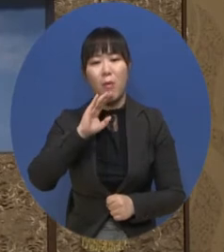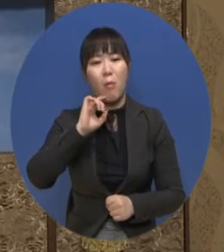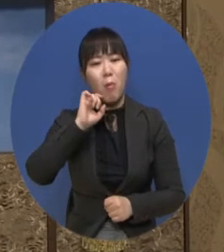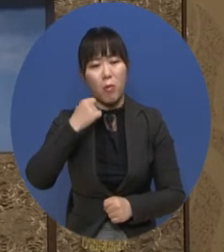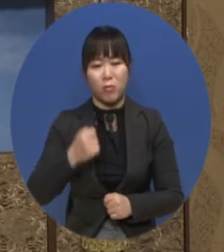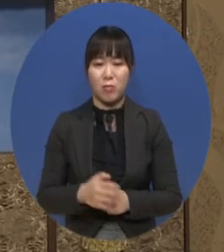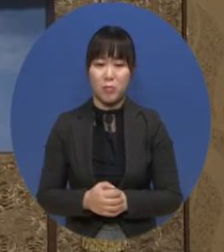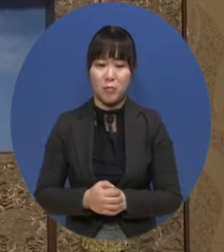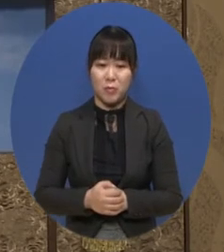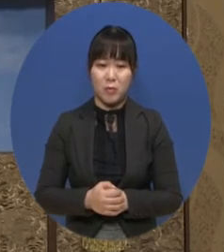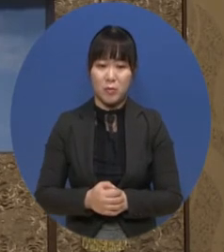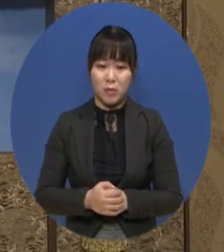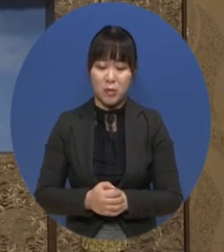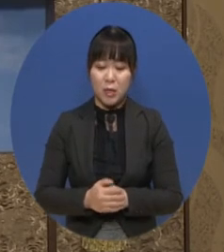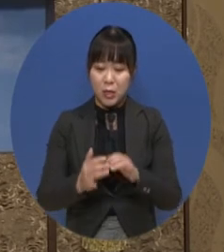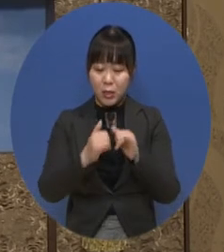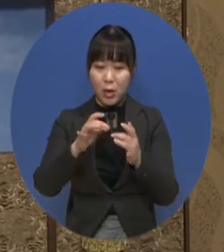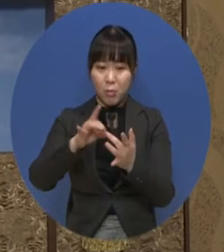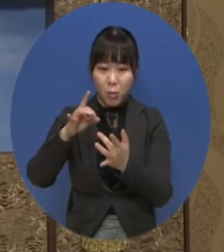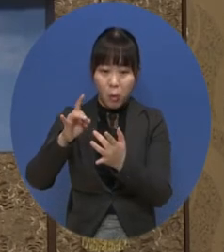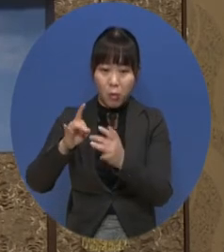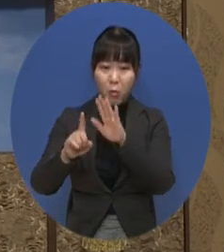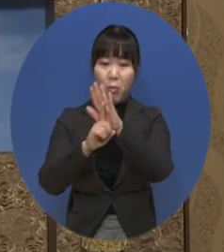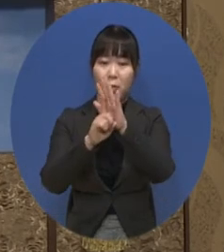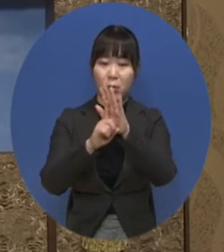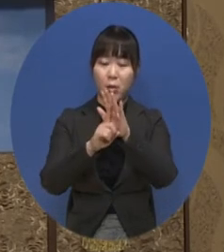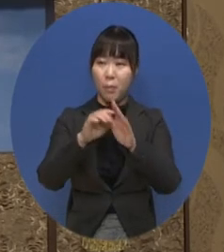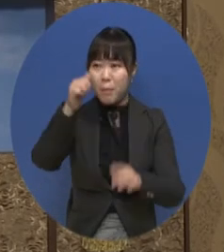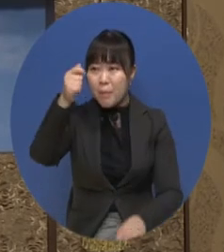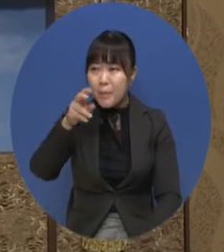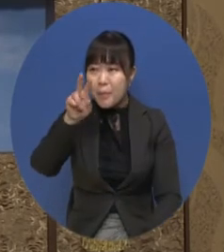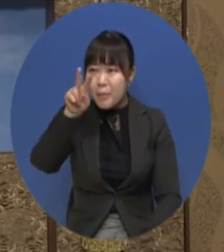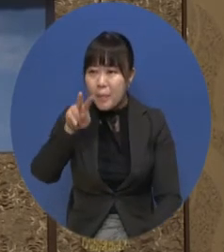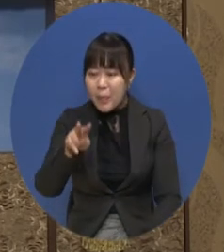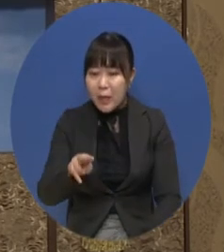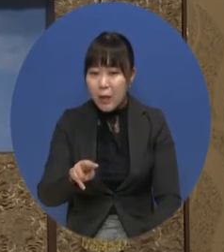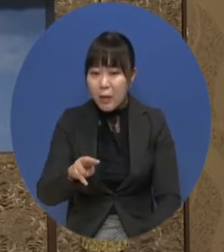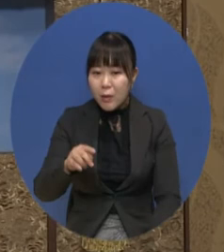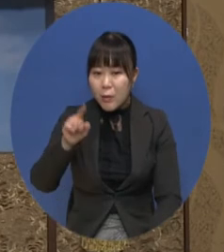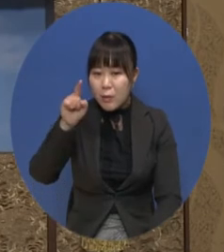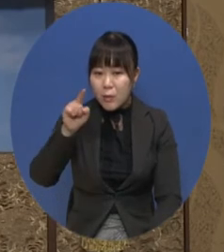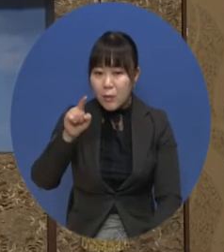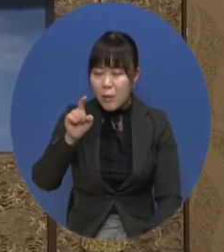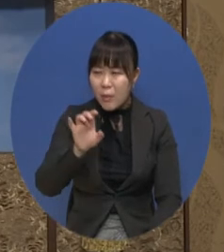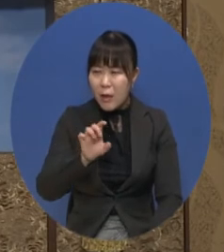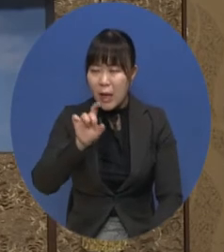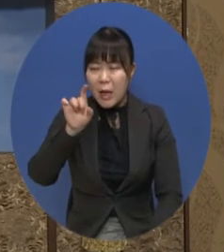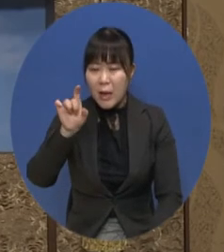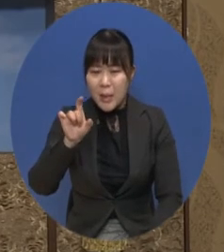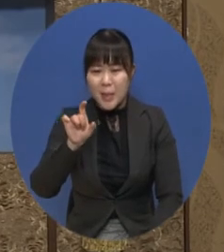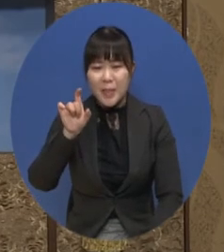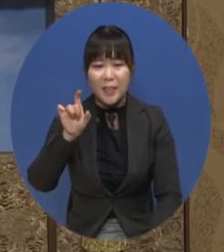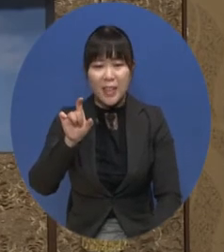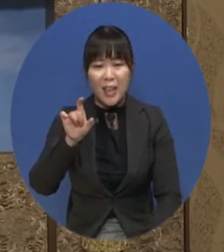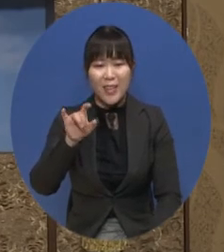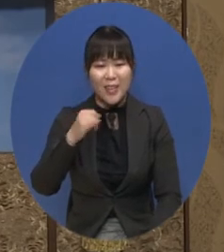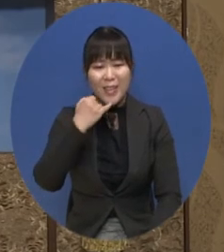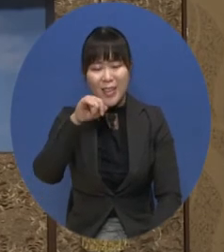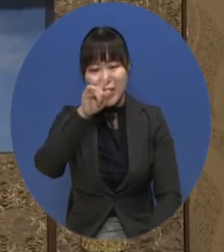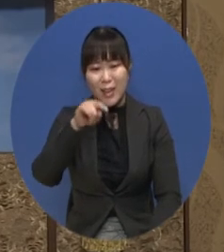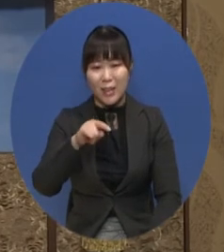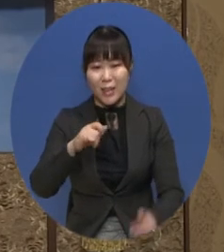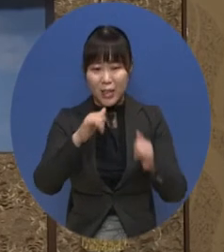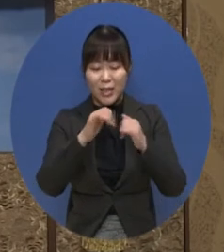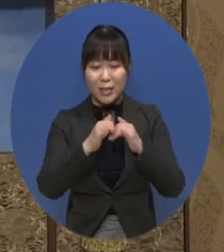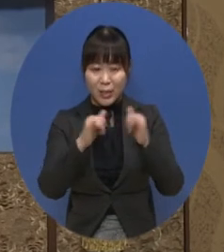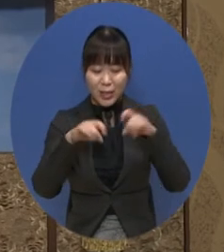없어요. 채용 공고문 쓰는데 몇 번을 읽어보고요. 올리면서 이거 올려도 될까? 이러고요. 이력서 볼 때도